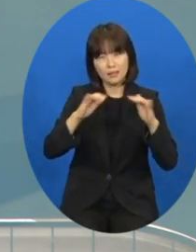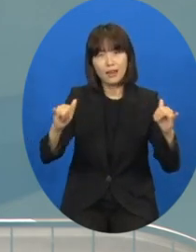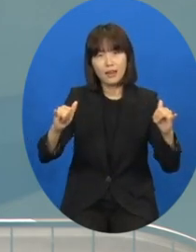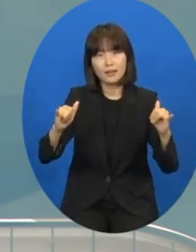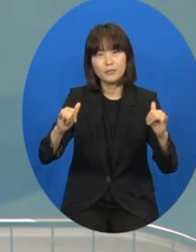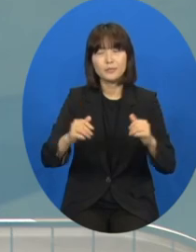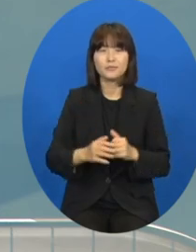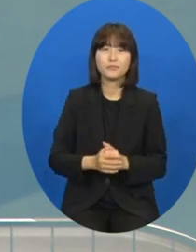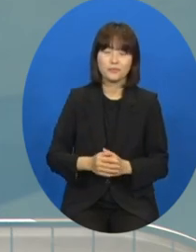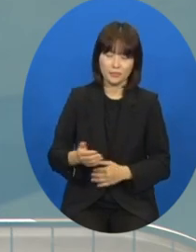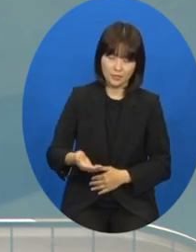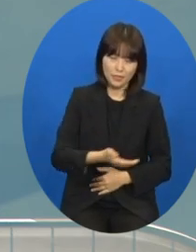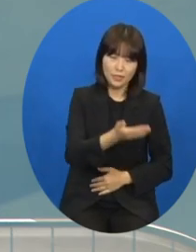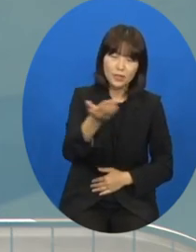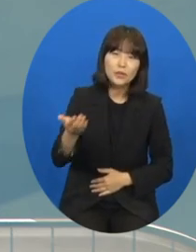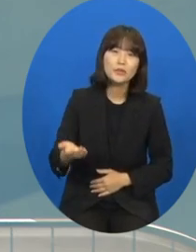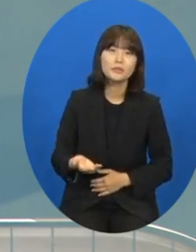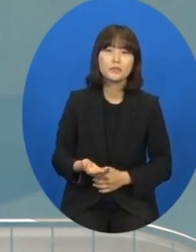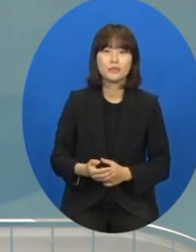여러분,